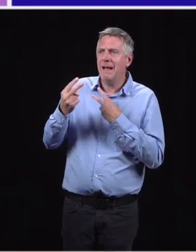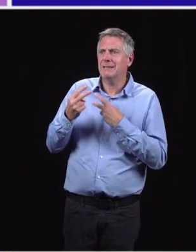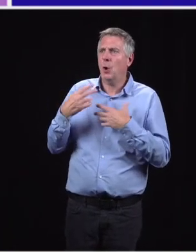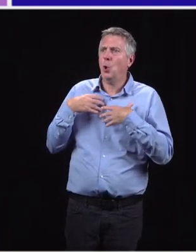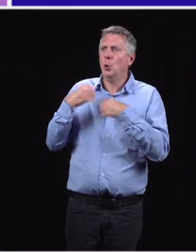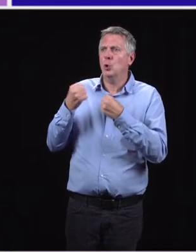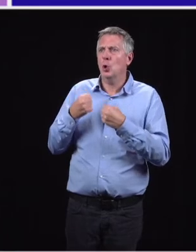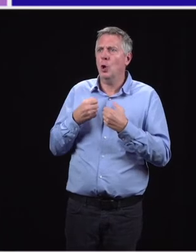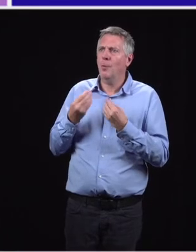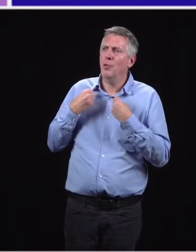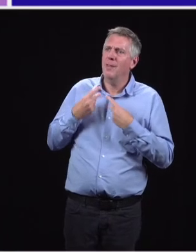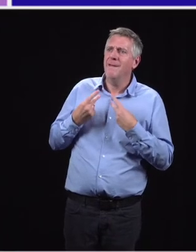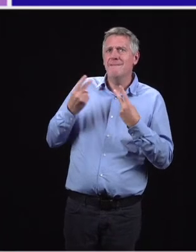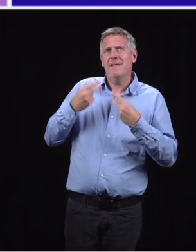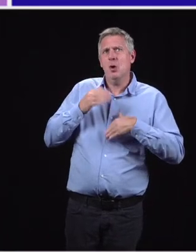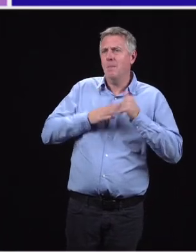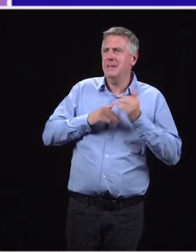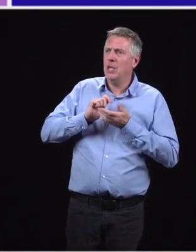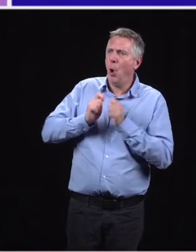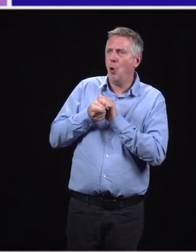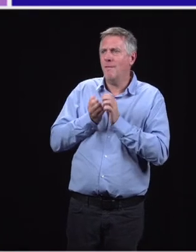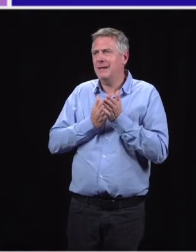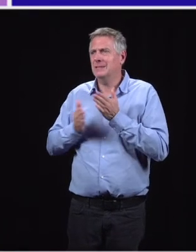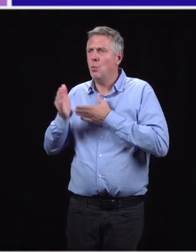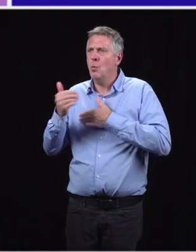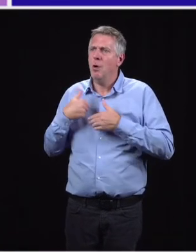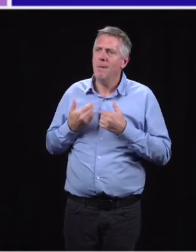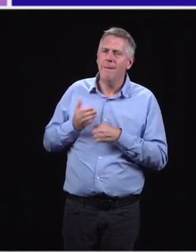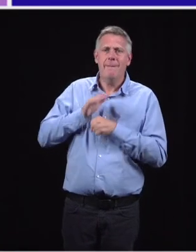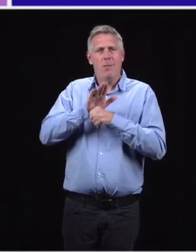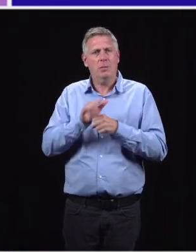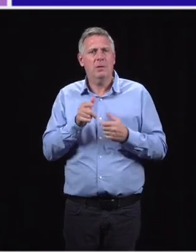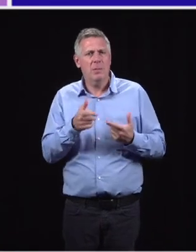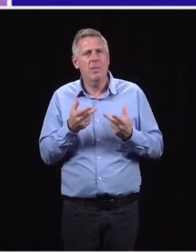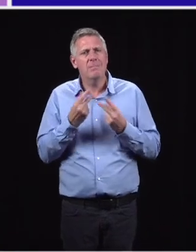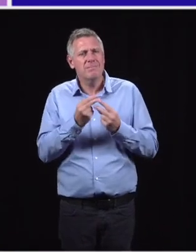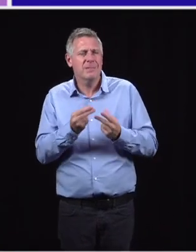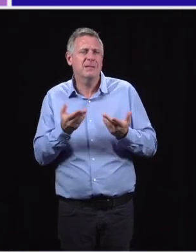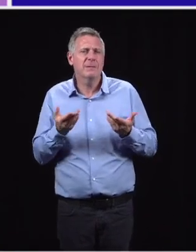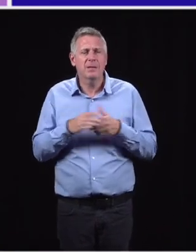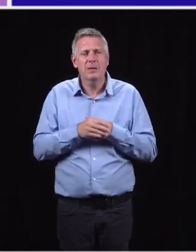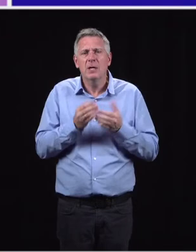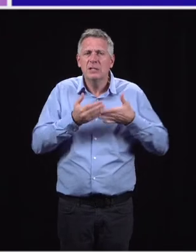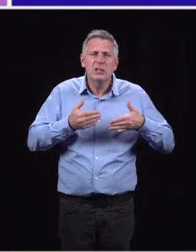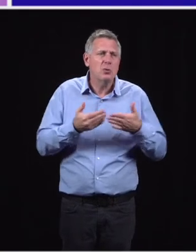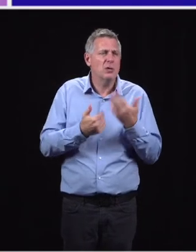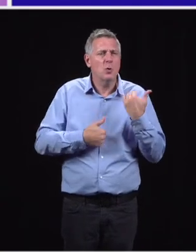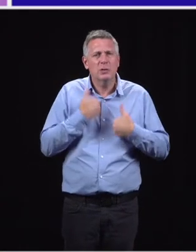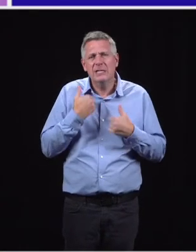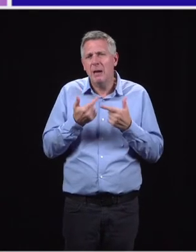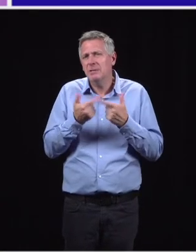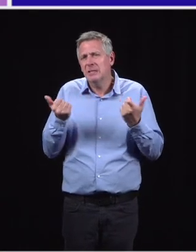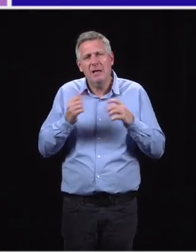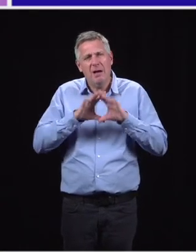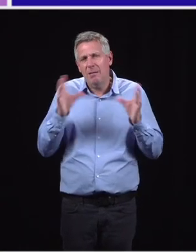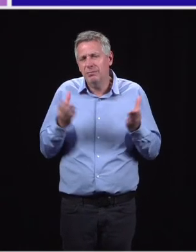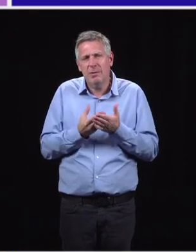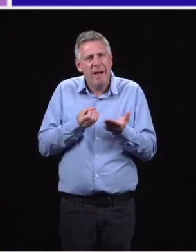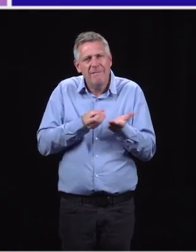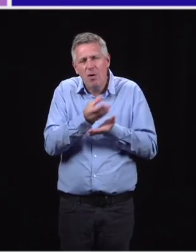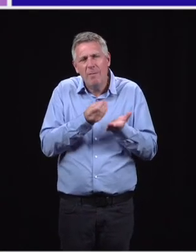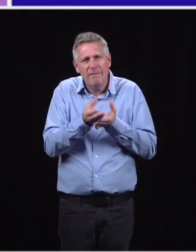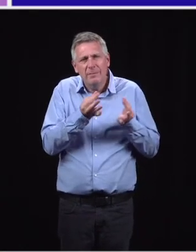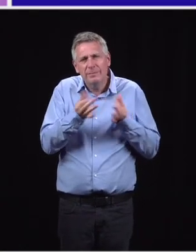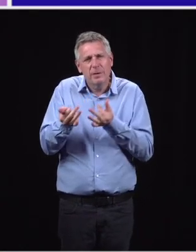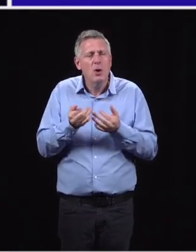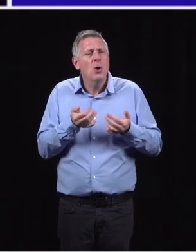on réalise aussi beaucoup de coaching candidats soit en situation de handicap soit dans d'autres situations qui pourraient les amener à être